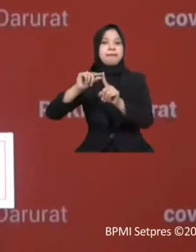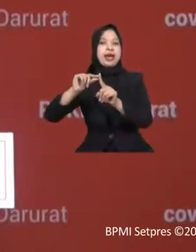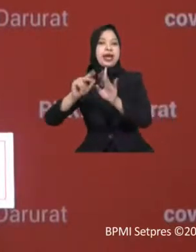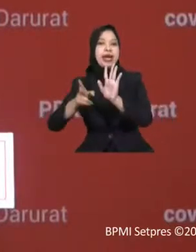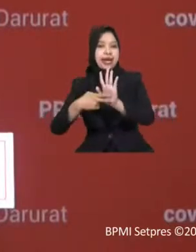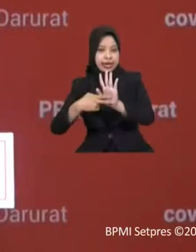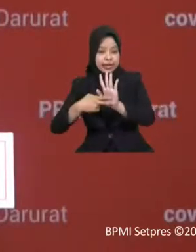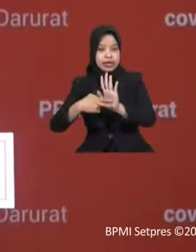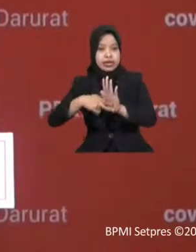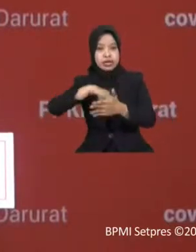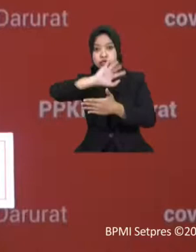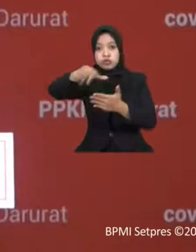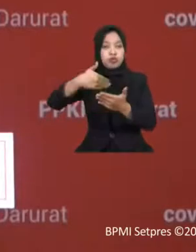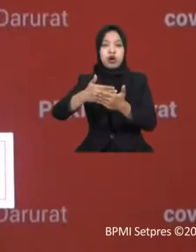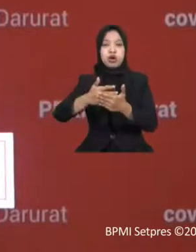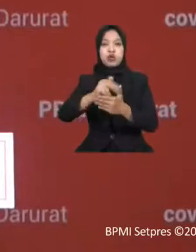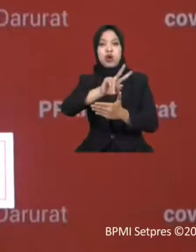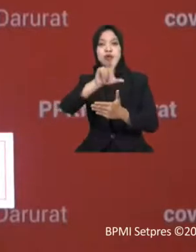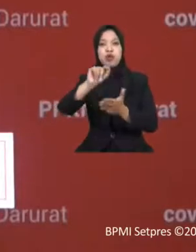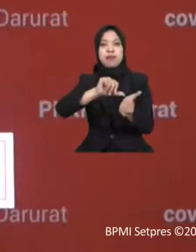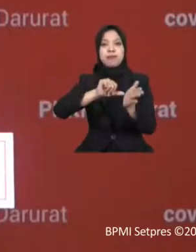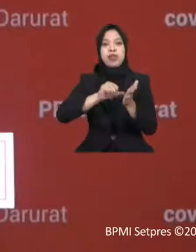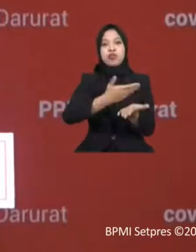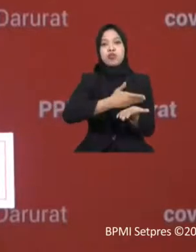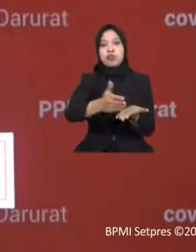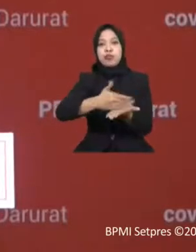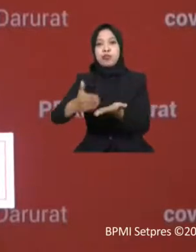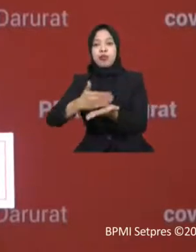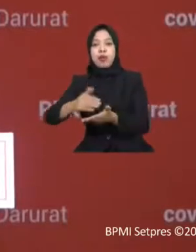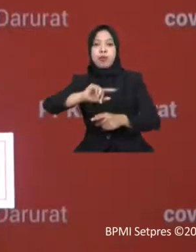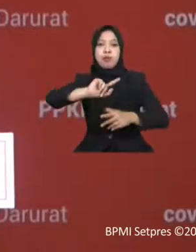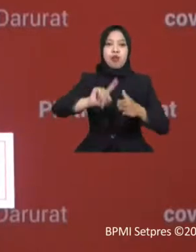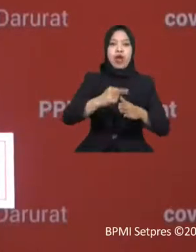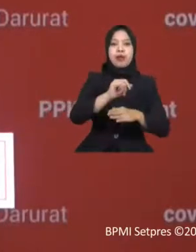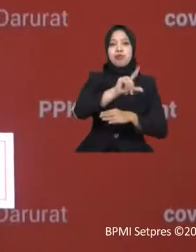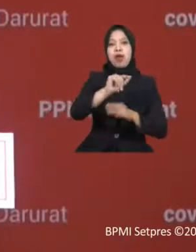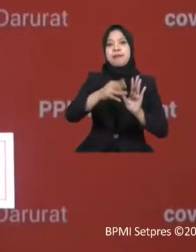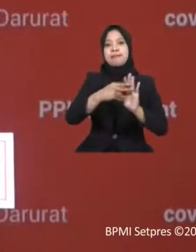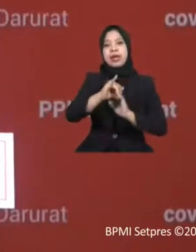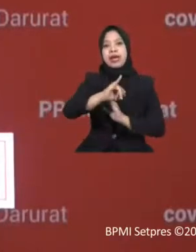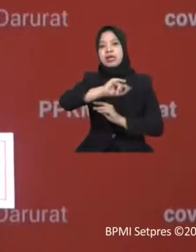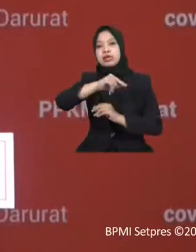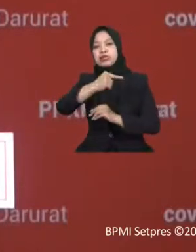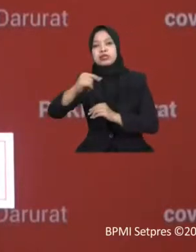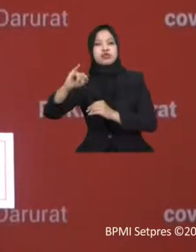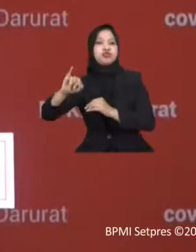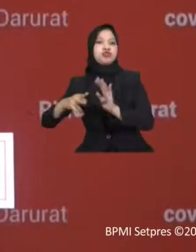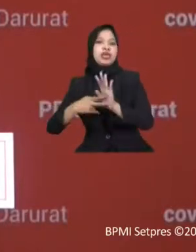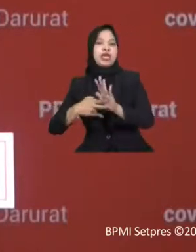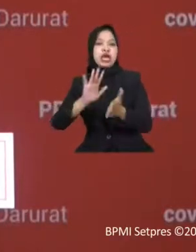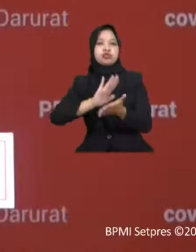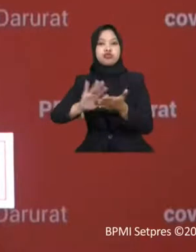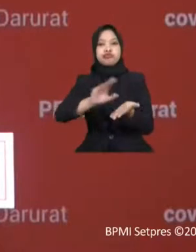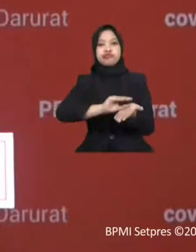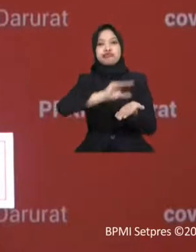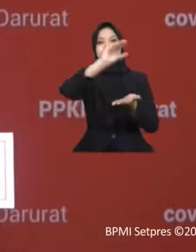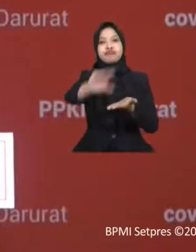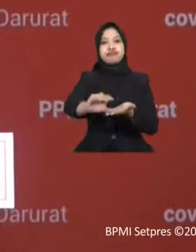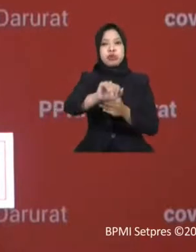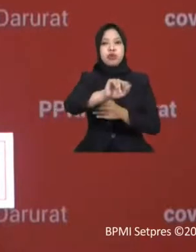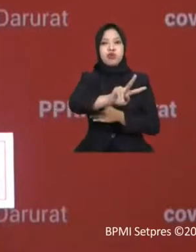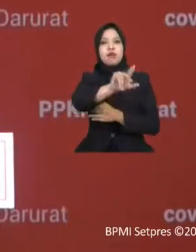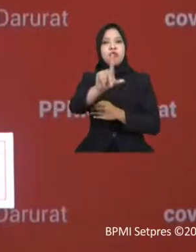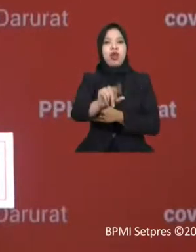disalurkan selama dua bulan yakni Mei dan Juni yang dibayar sekaligus dua